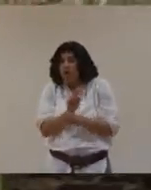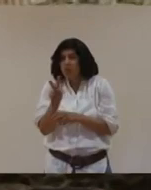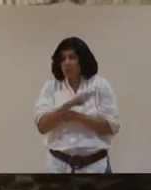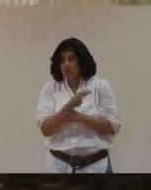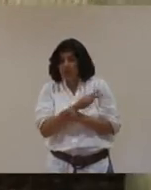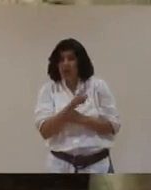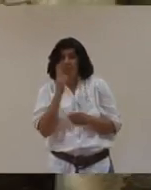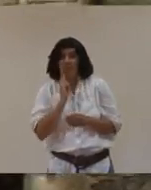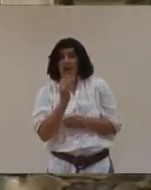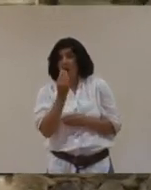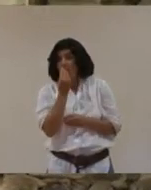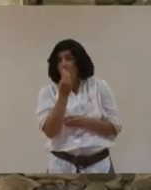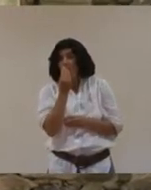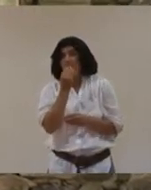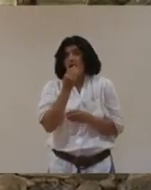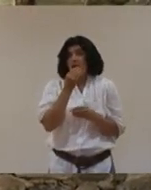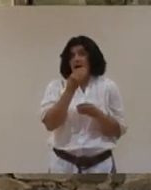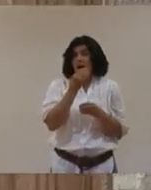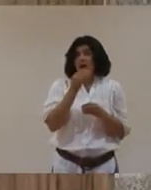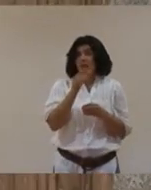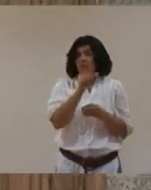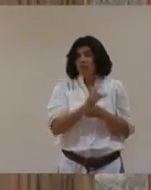qui, au Moyen-Âge, permettait le stockage des vivres.